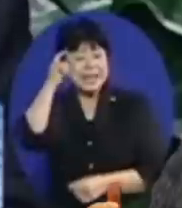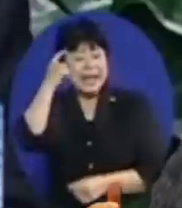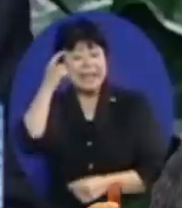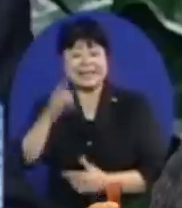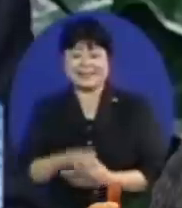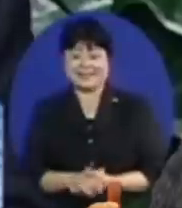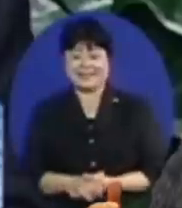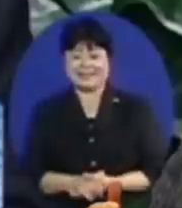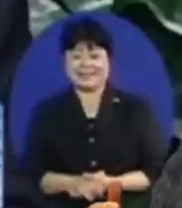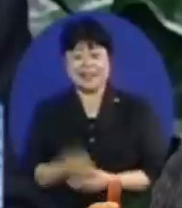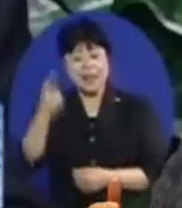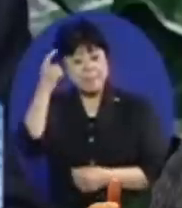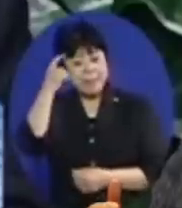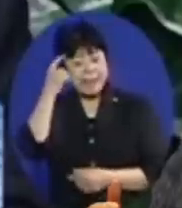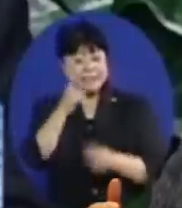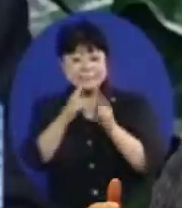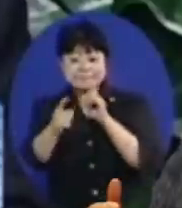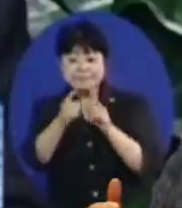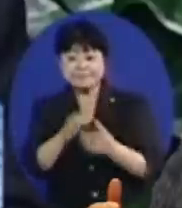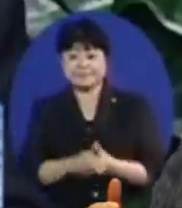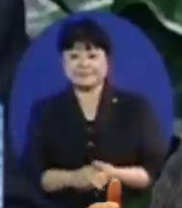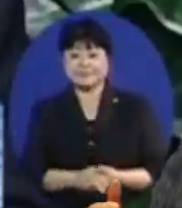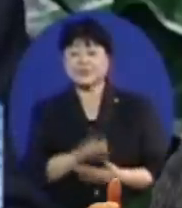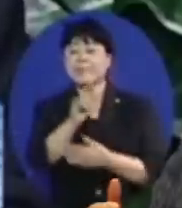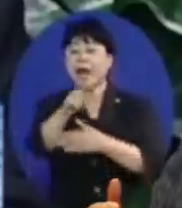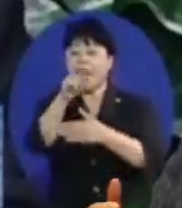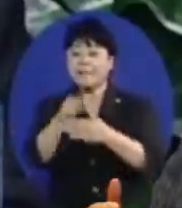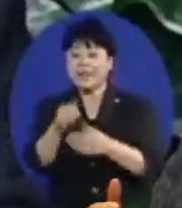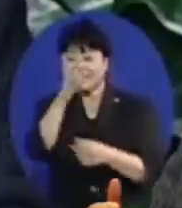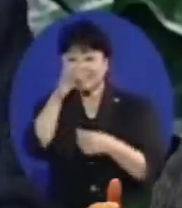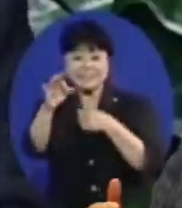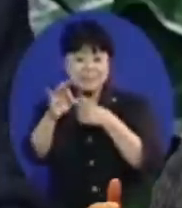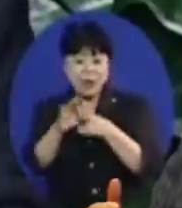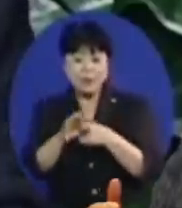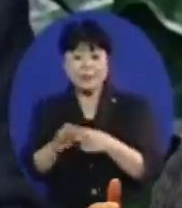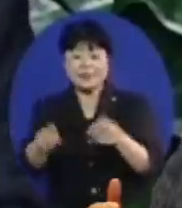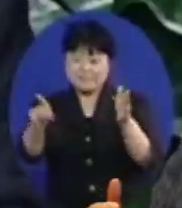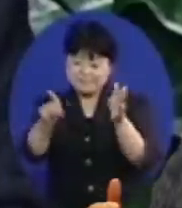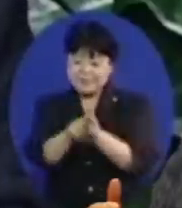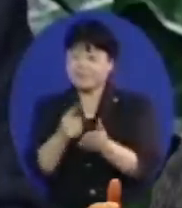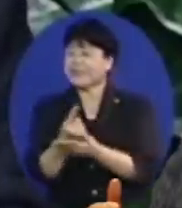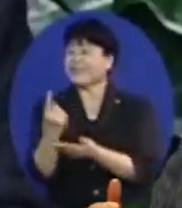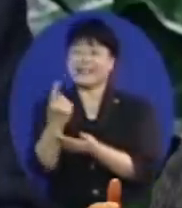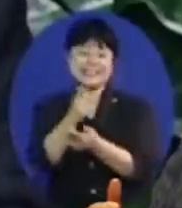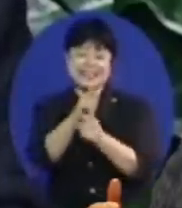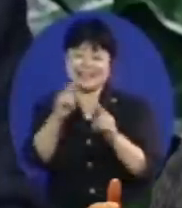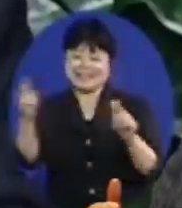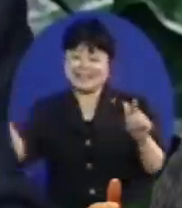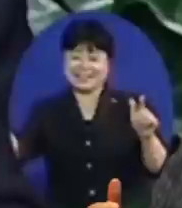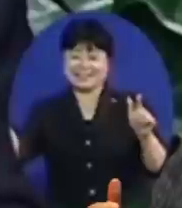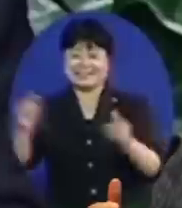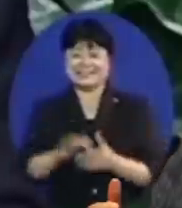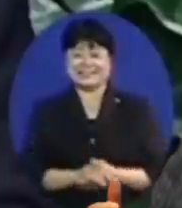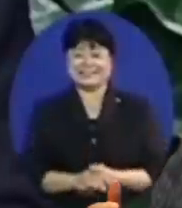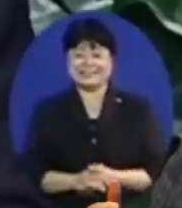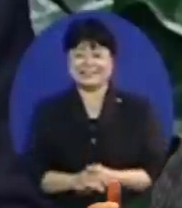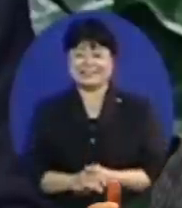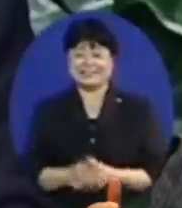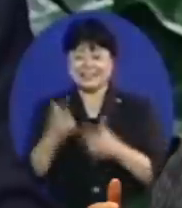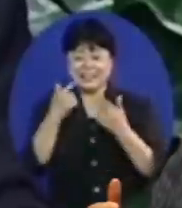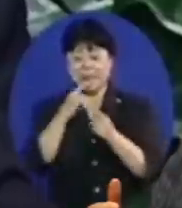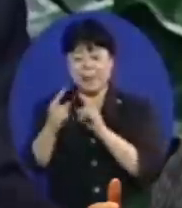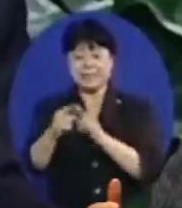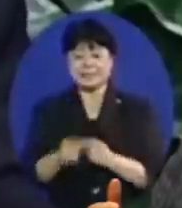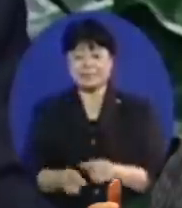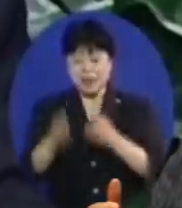것입니다. 말씀이 우리 마음속에 있으면 믿음이 떠나지 않는 것입니다. 그 다음 언제나